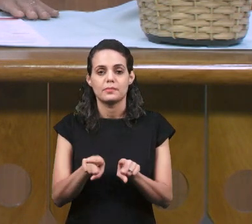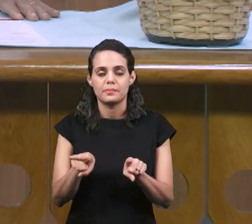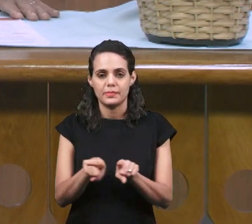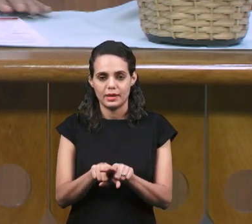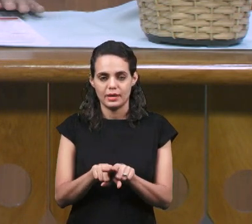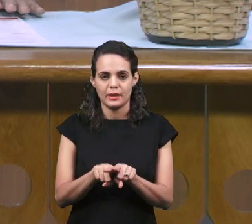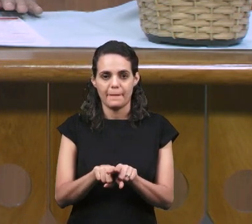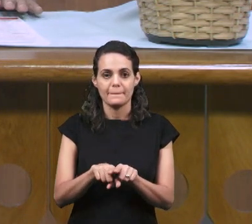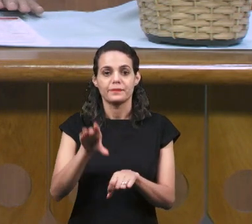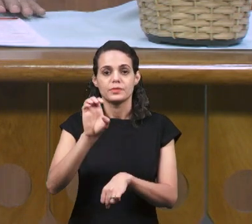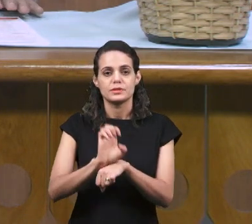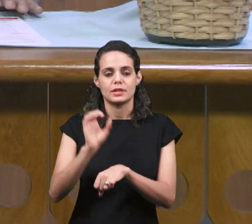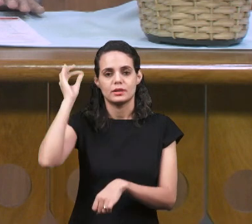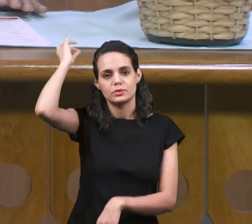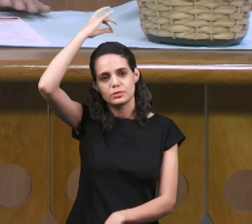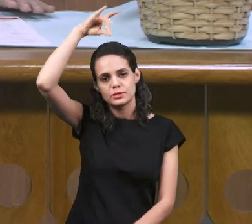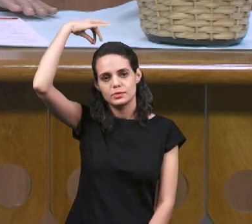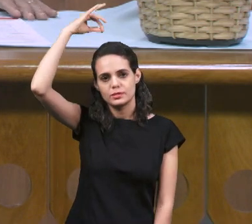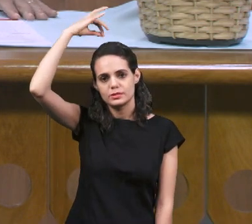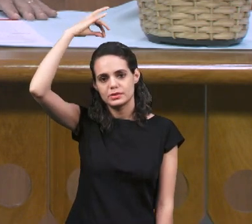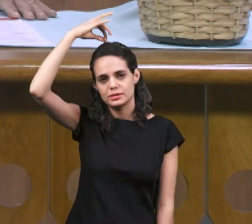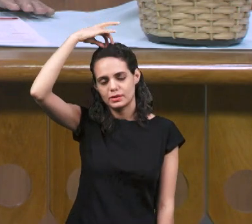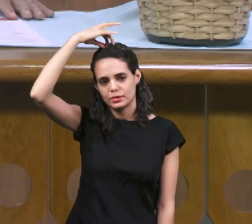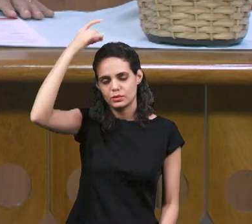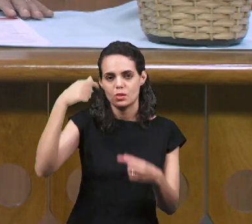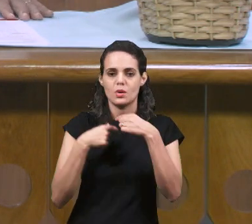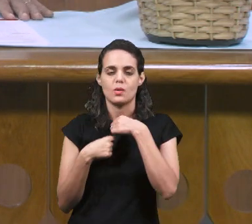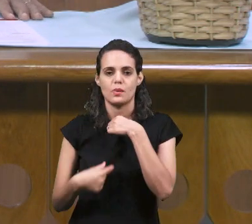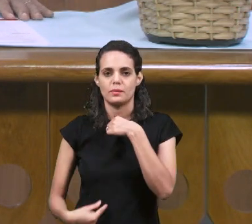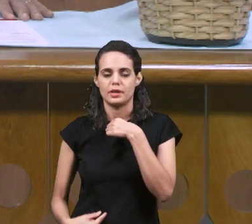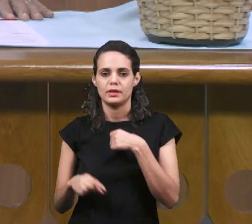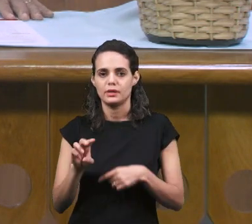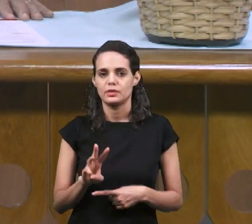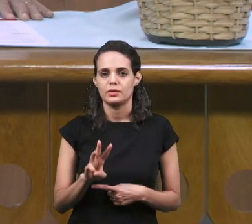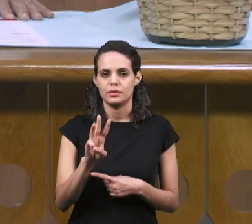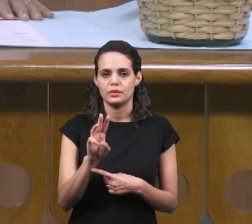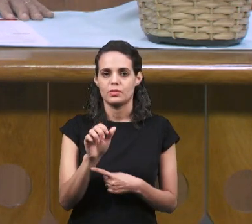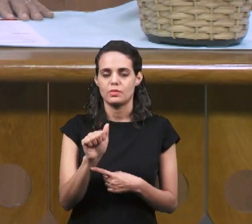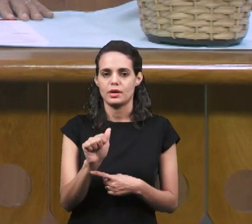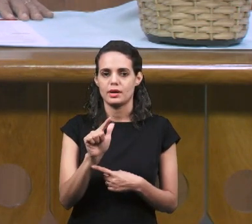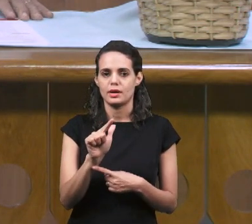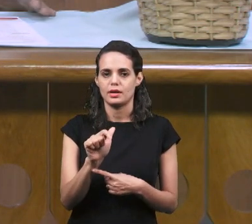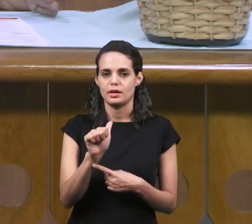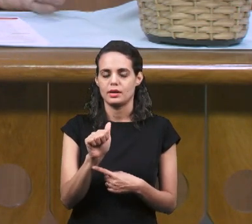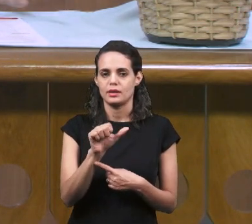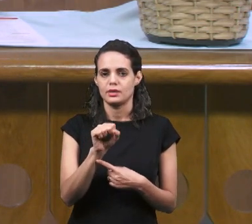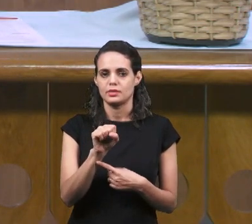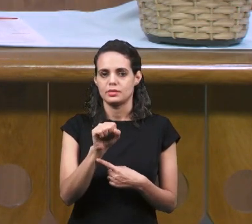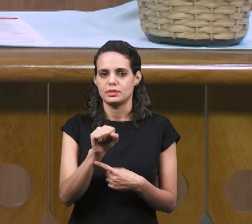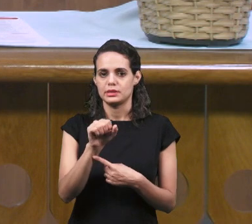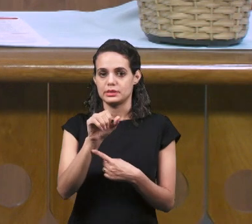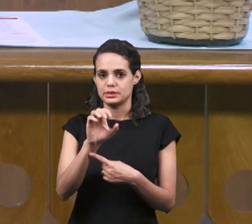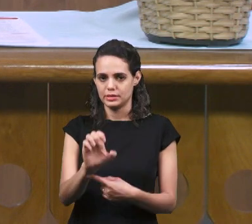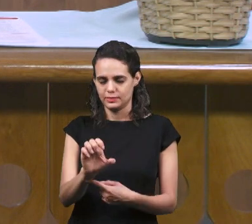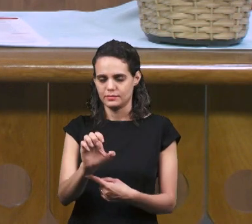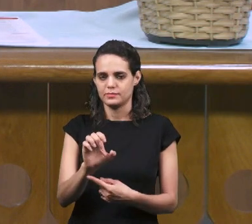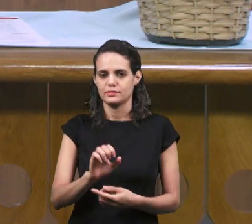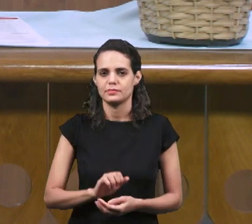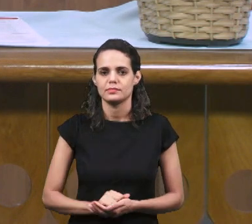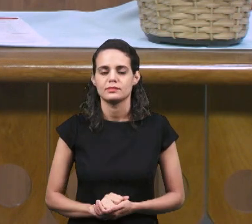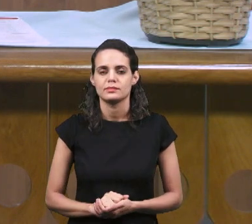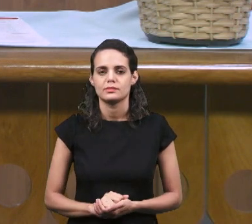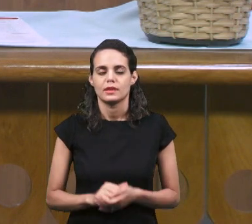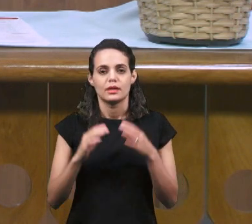Royal Silva Santos de Pinheiros Sud. Donc, ils disent, les églises